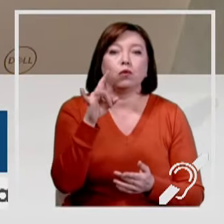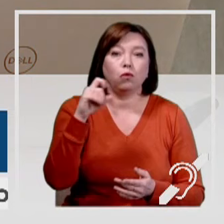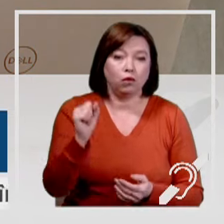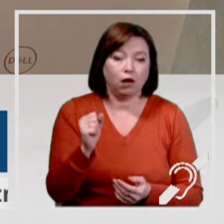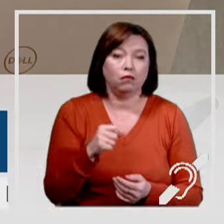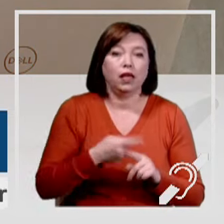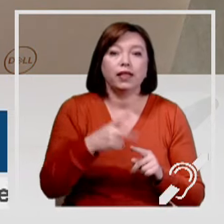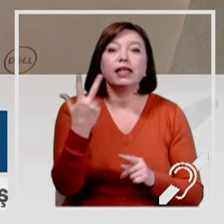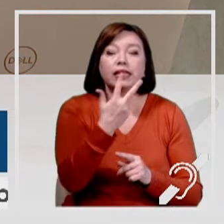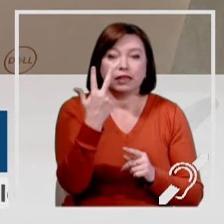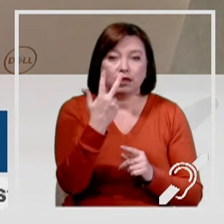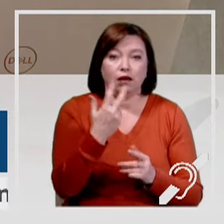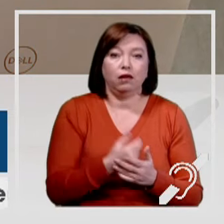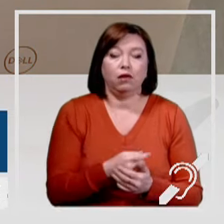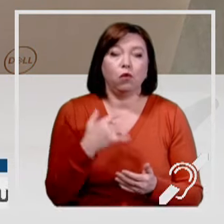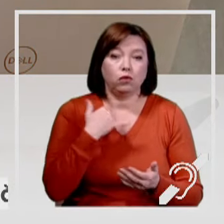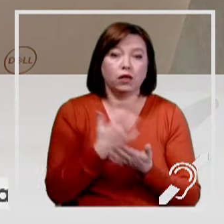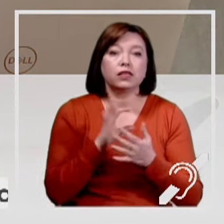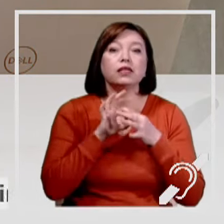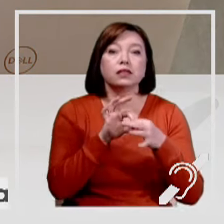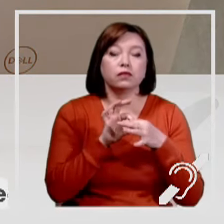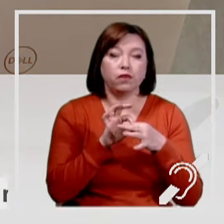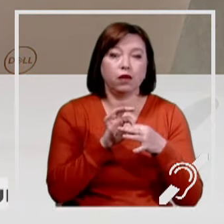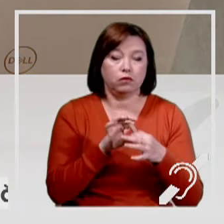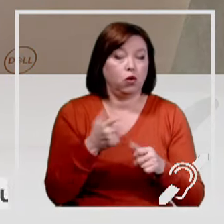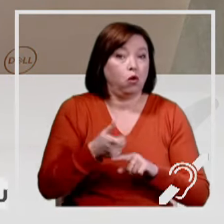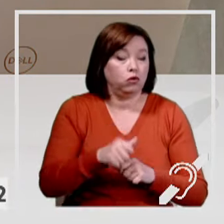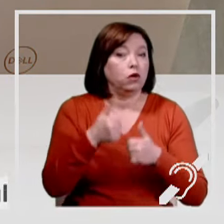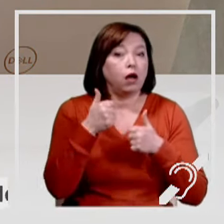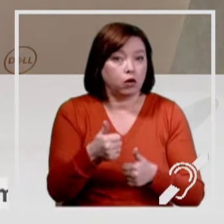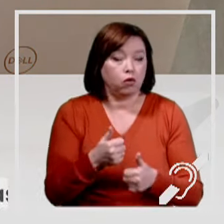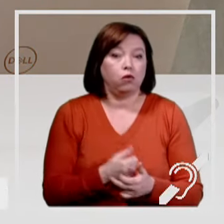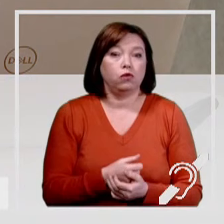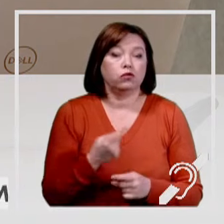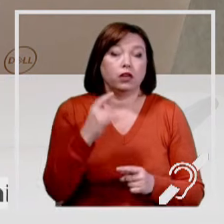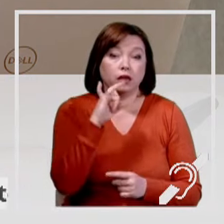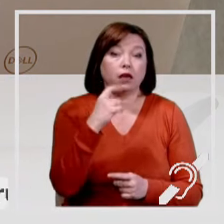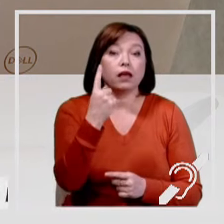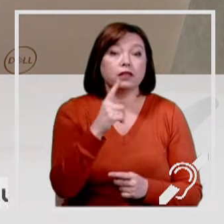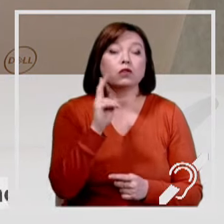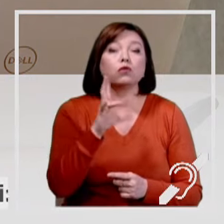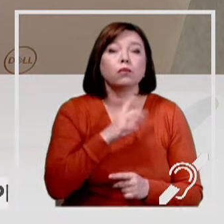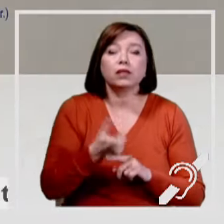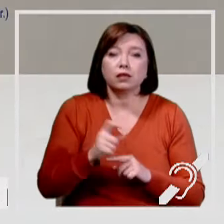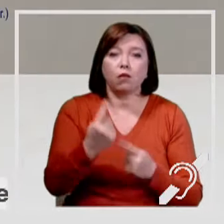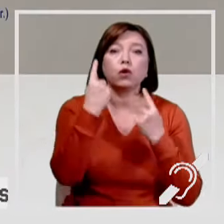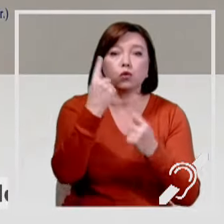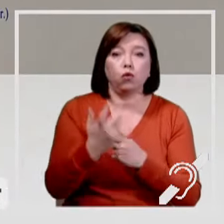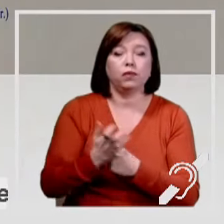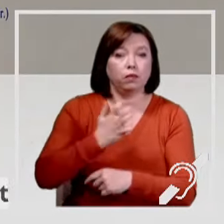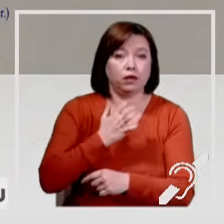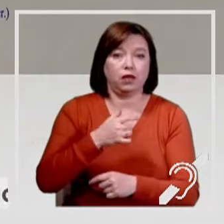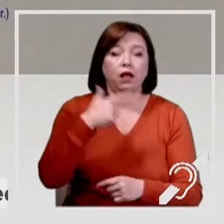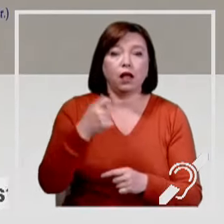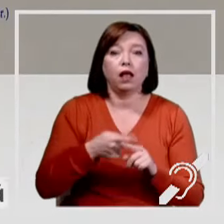mari. Avem o relație bună și unul dintre cei care au fost cei mai mari furnizori de gaz natural